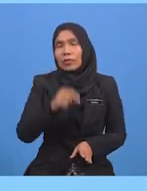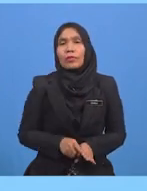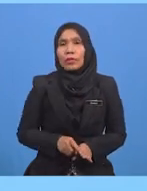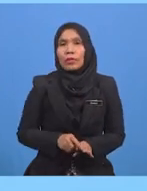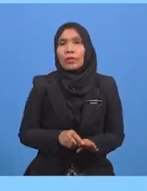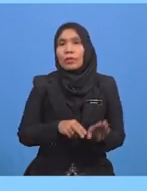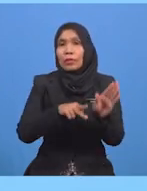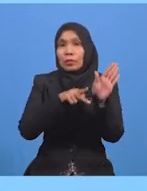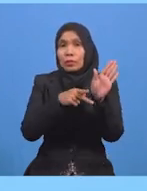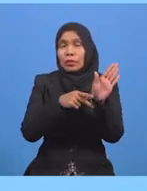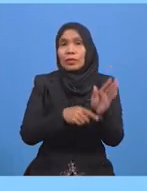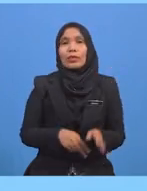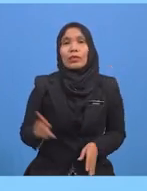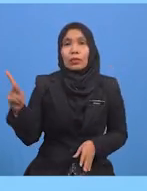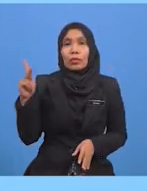jawapan